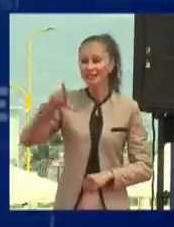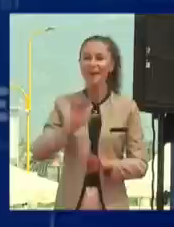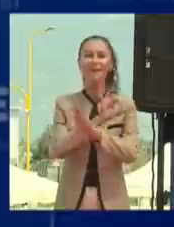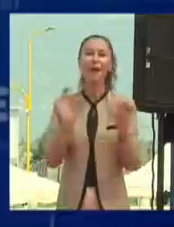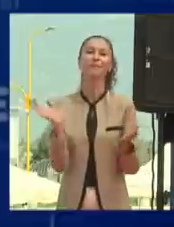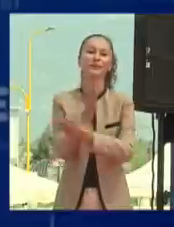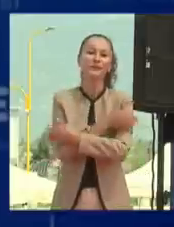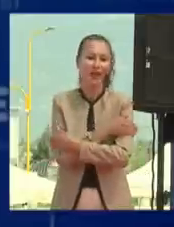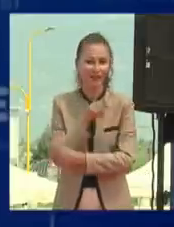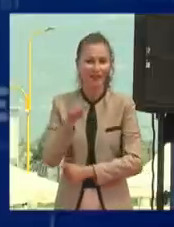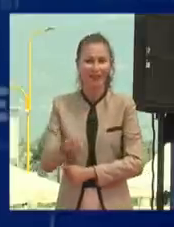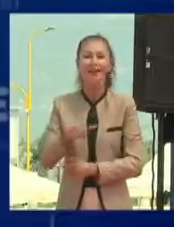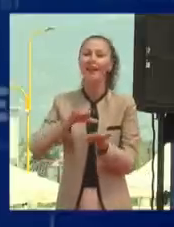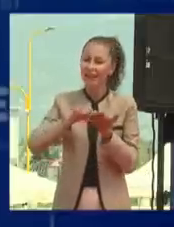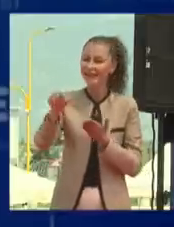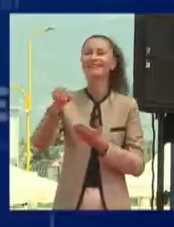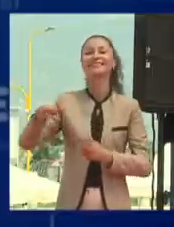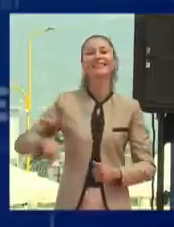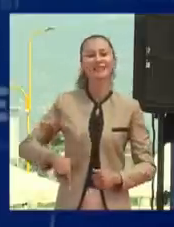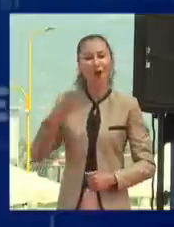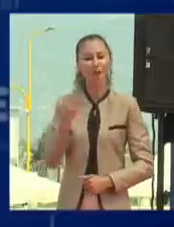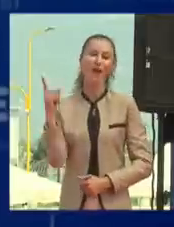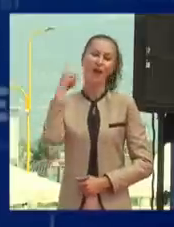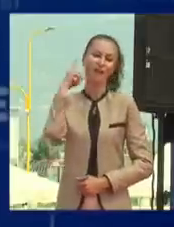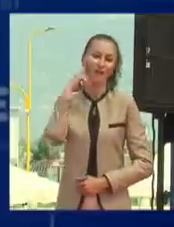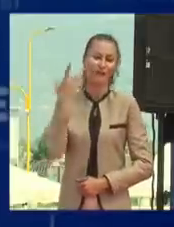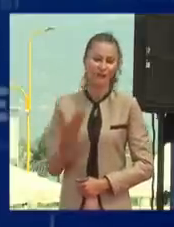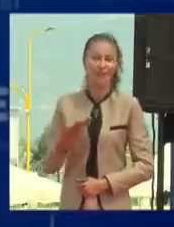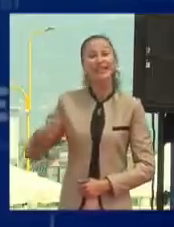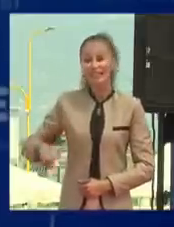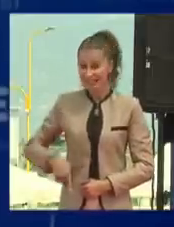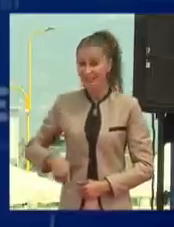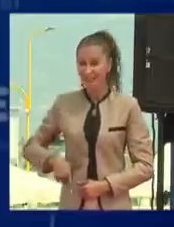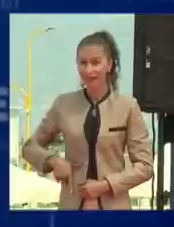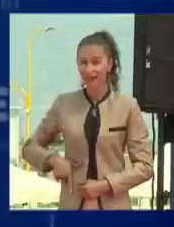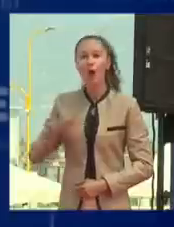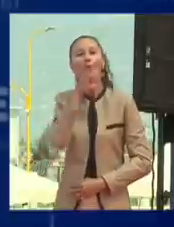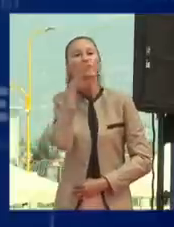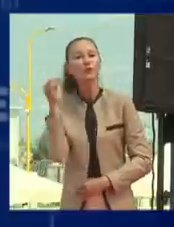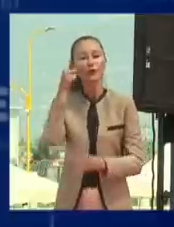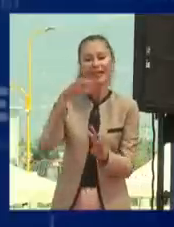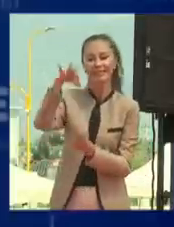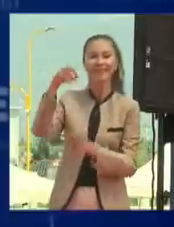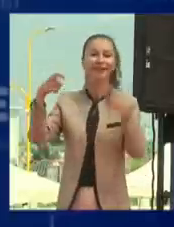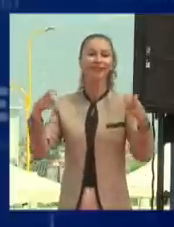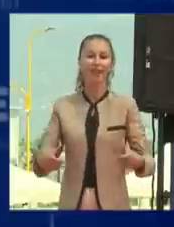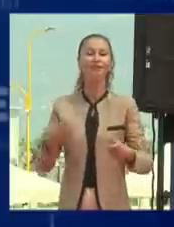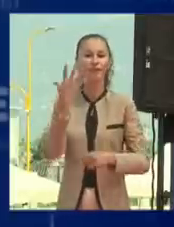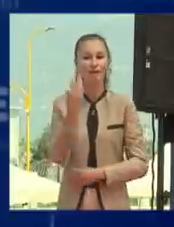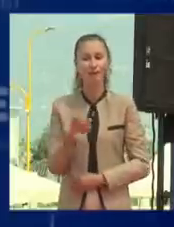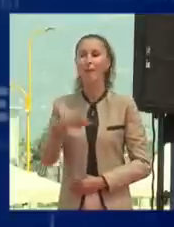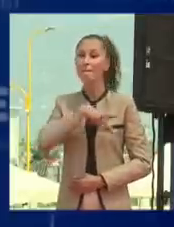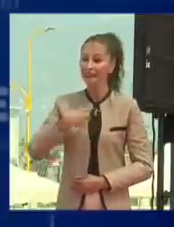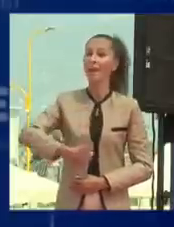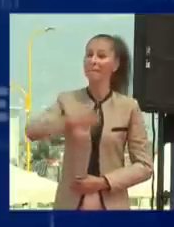tamamını kucaklar. Ve herkes İzmirli olmakla da övünür. İzmir'i mutlu insanlar kenti haline getiren